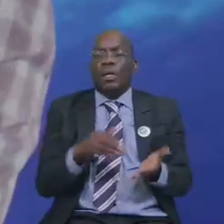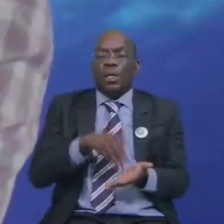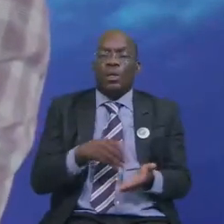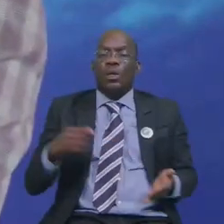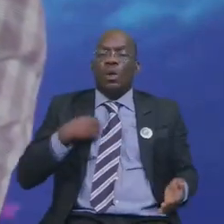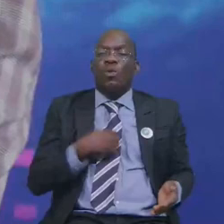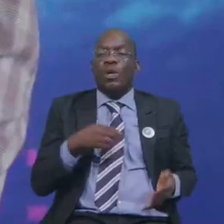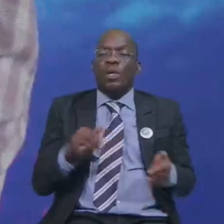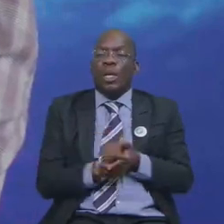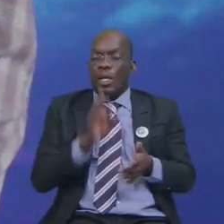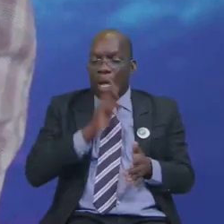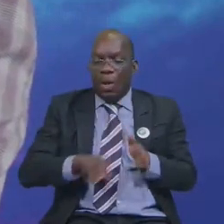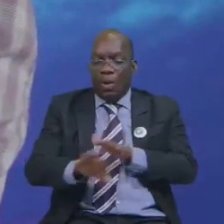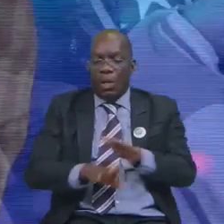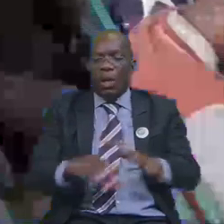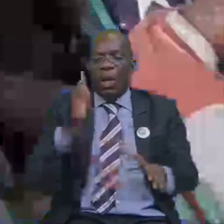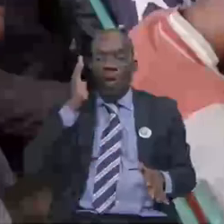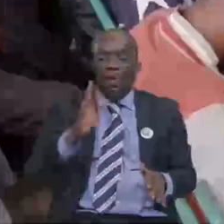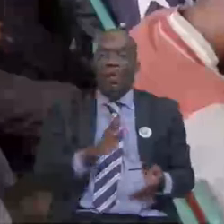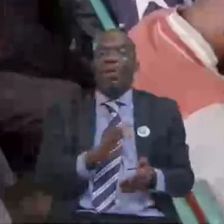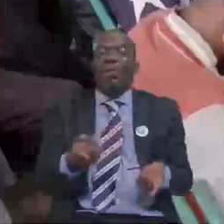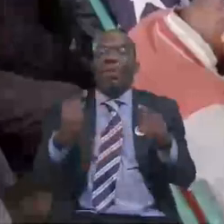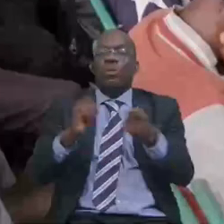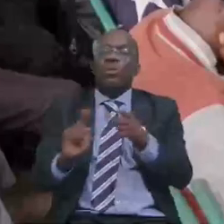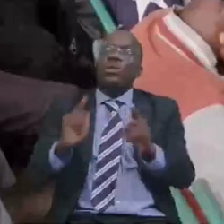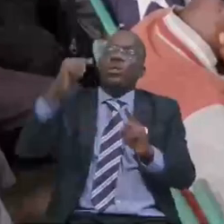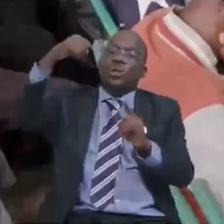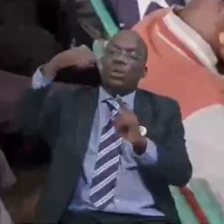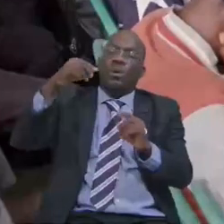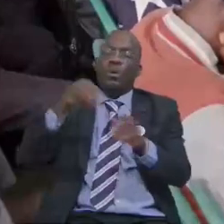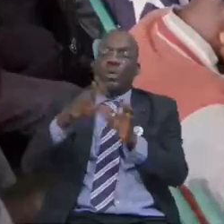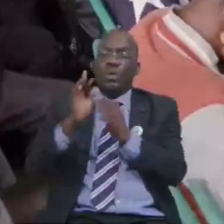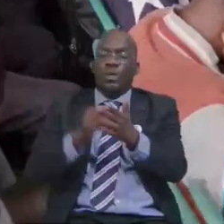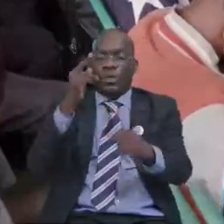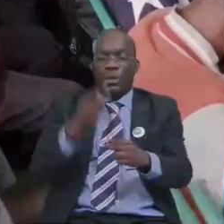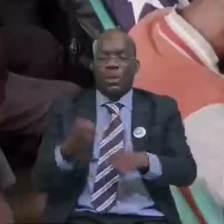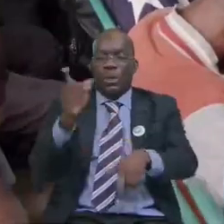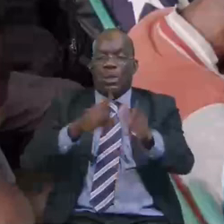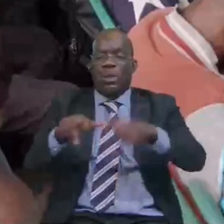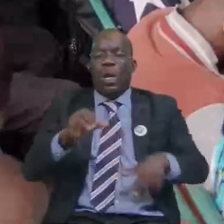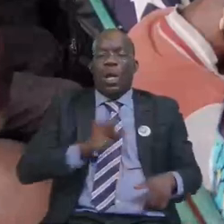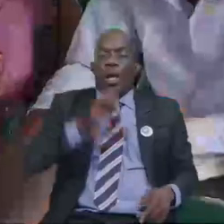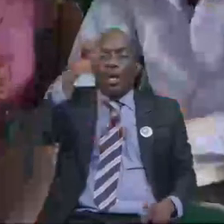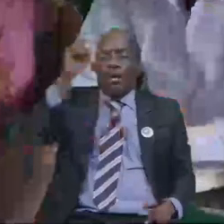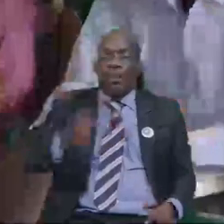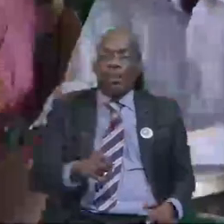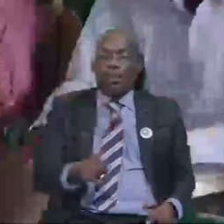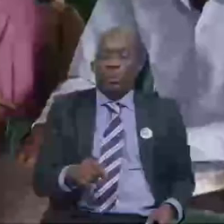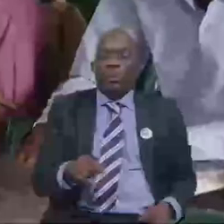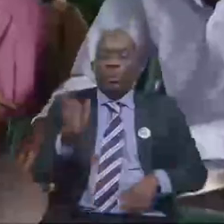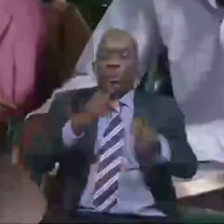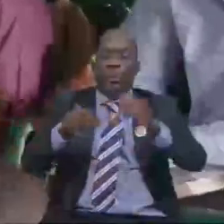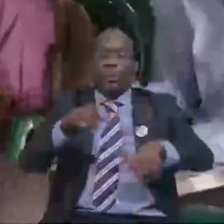allons arriver au sommet je dois je